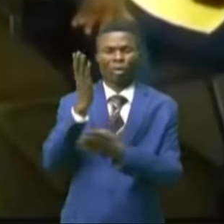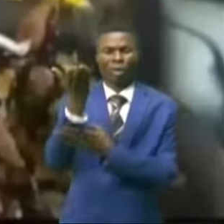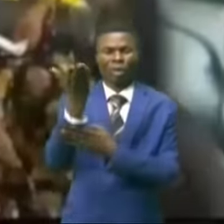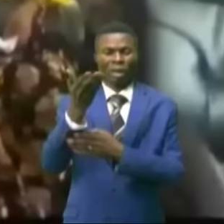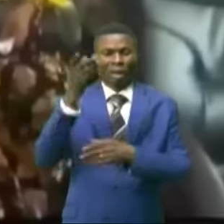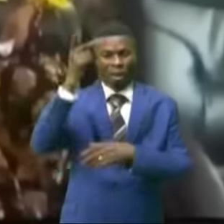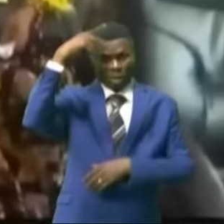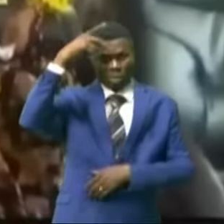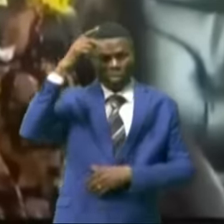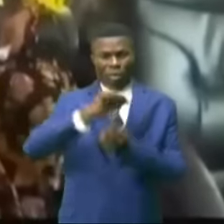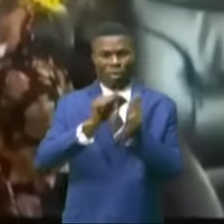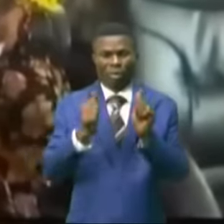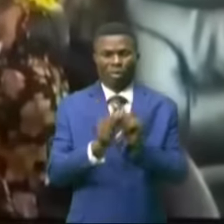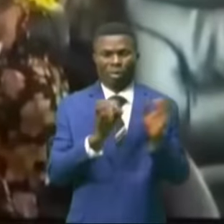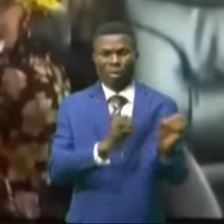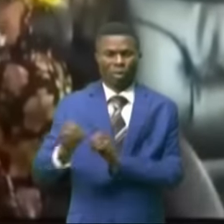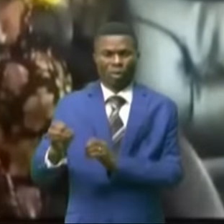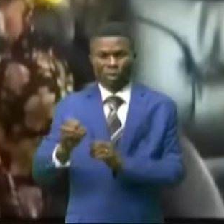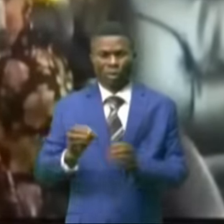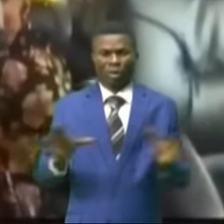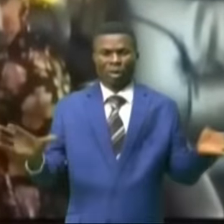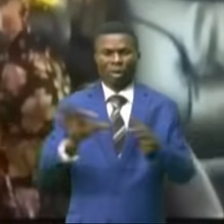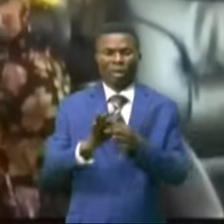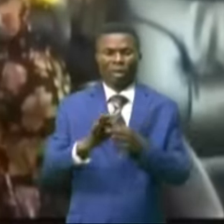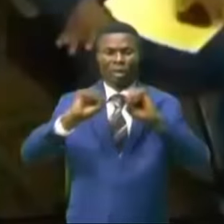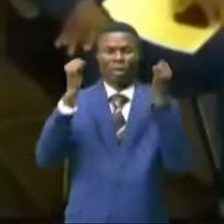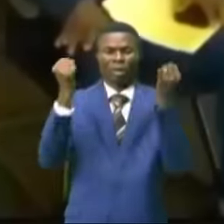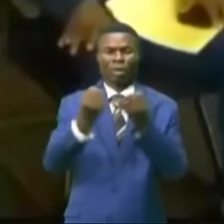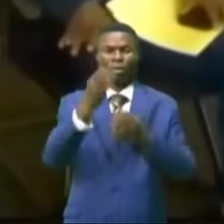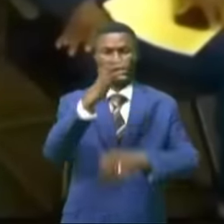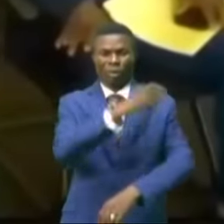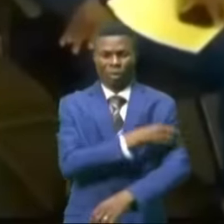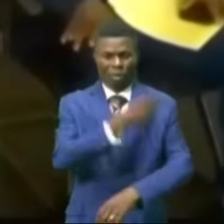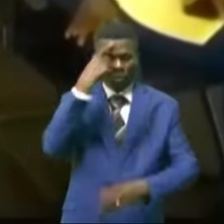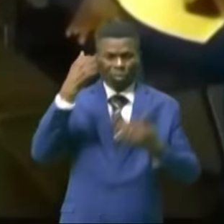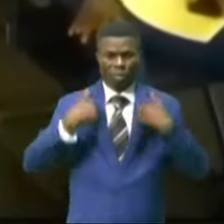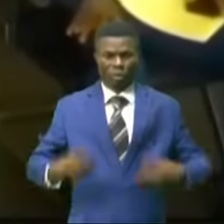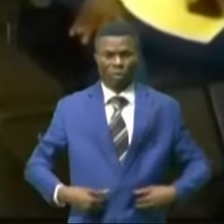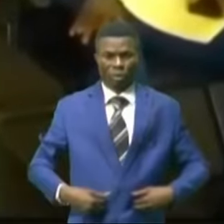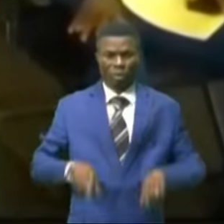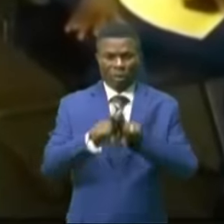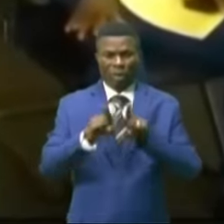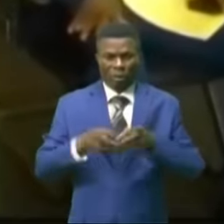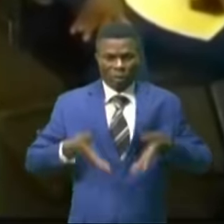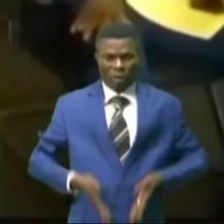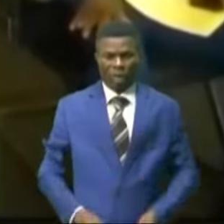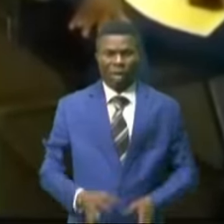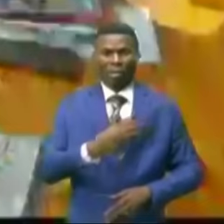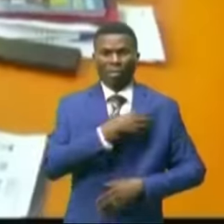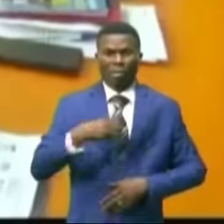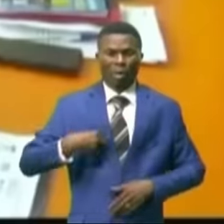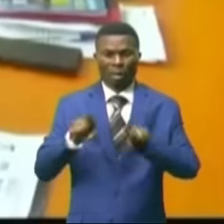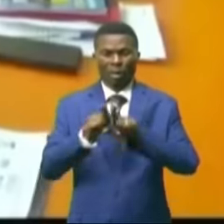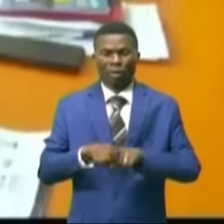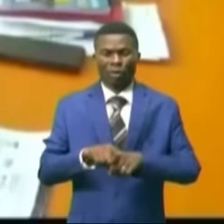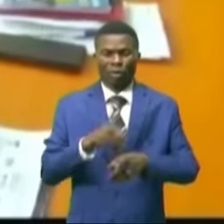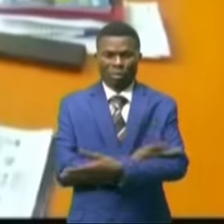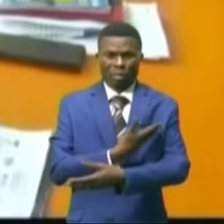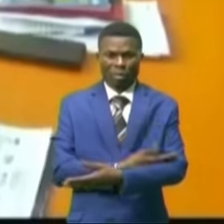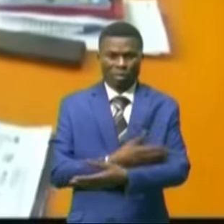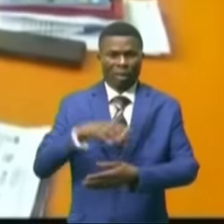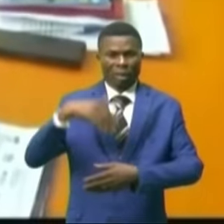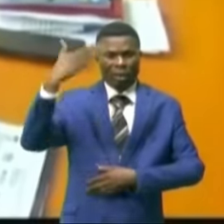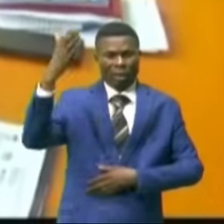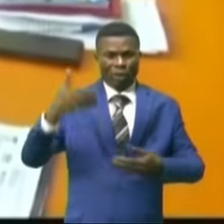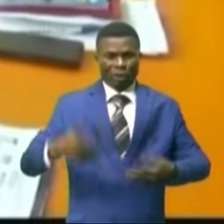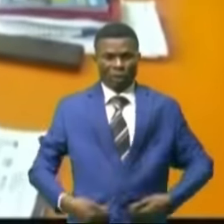la matière, organisée par la coalition de la société civile pour la santé de la reproduction, mère, du nouveau-né, de l'enfant, de